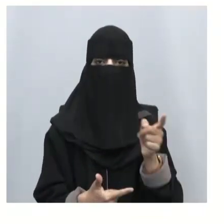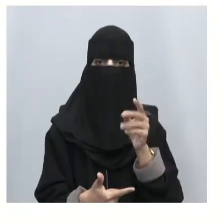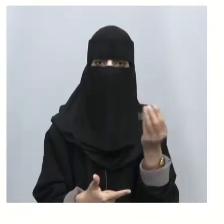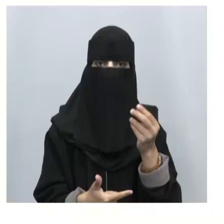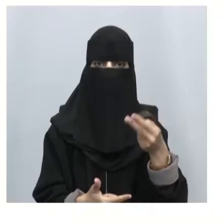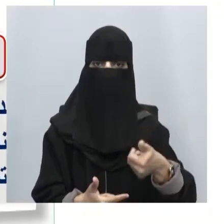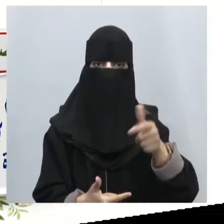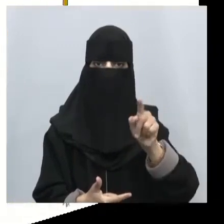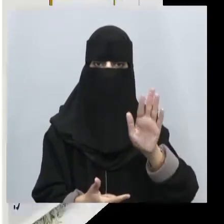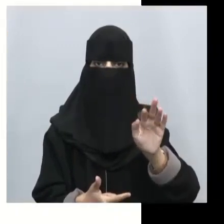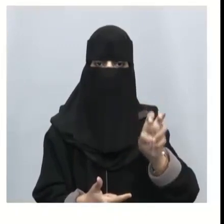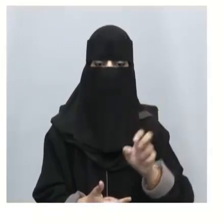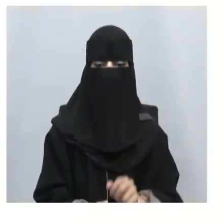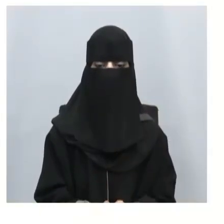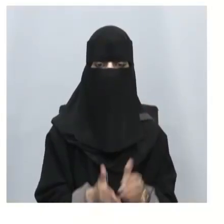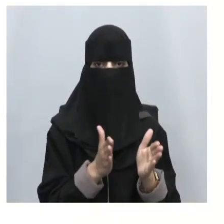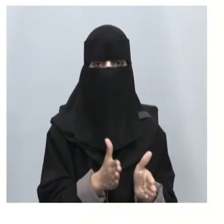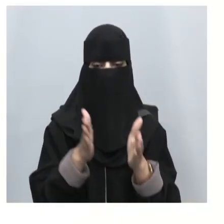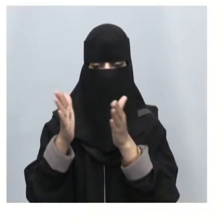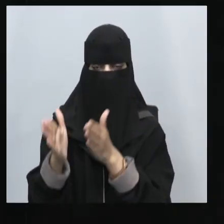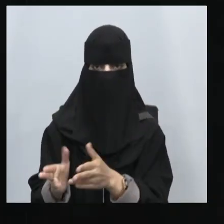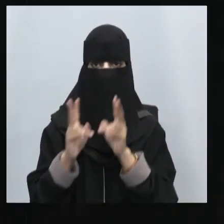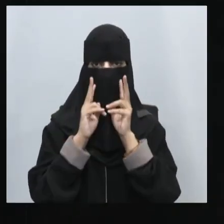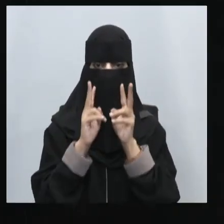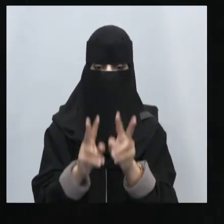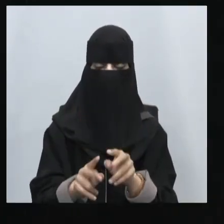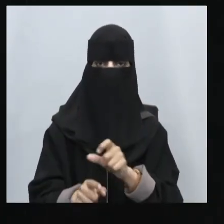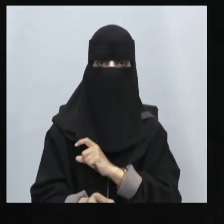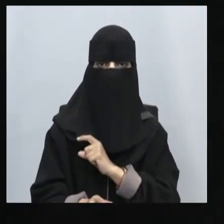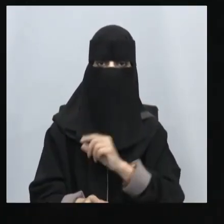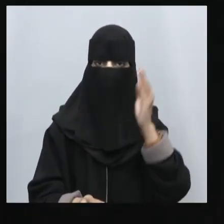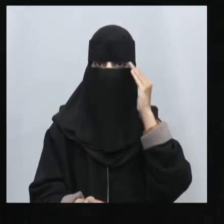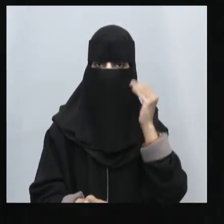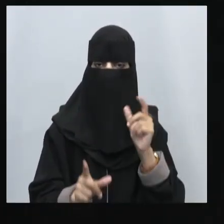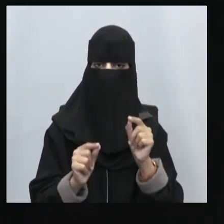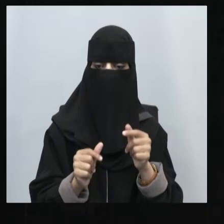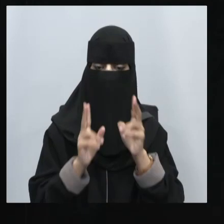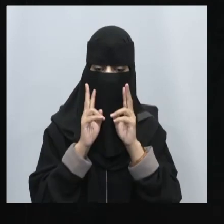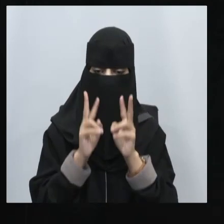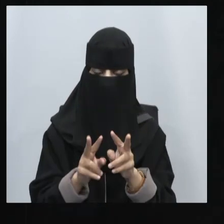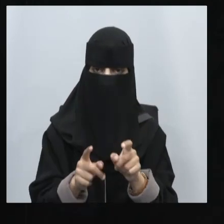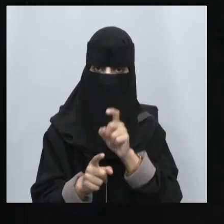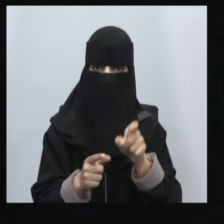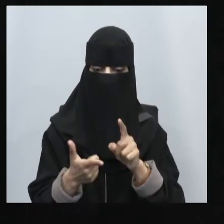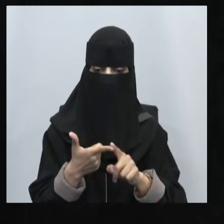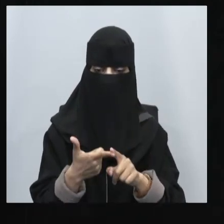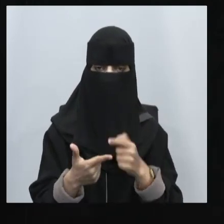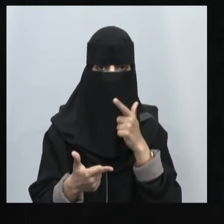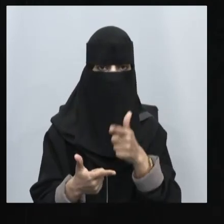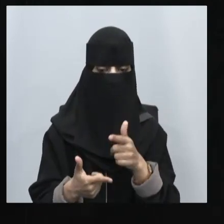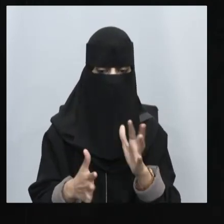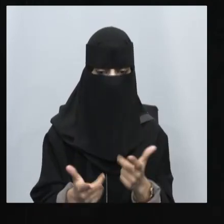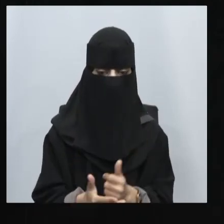العباسيه ننتقل ايضا طلابي وطالباتي الرائعين الى السؤال الثاني والذي